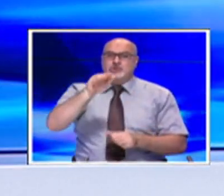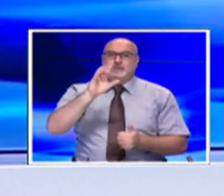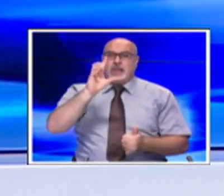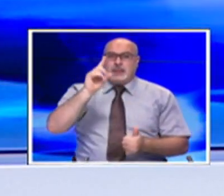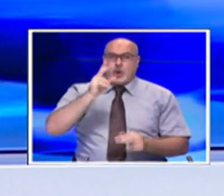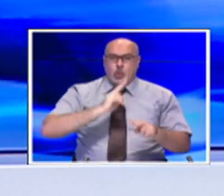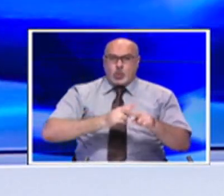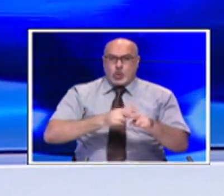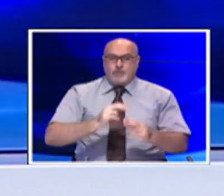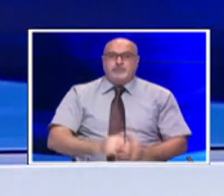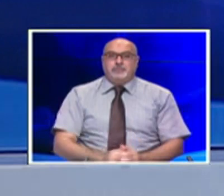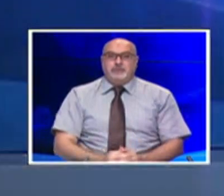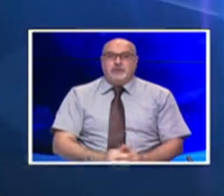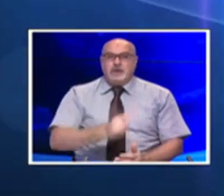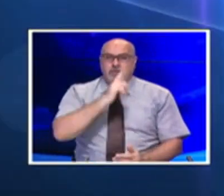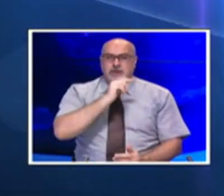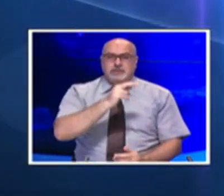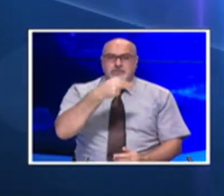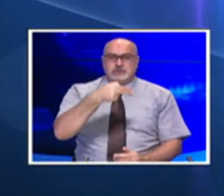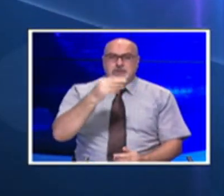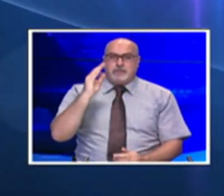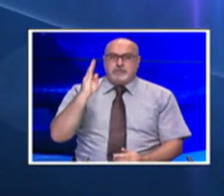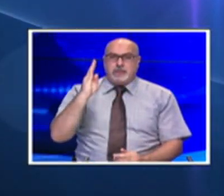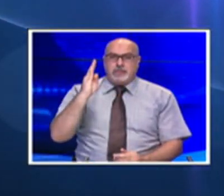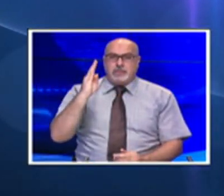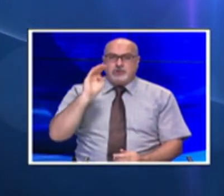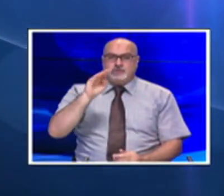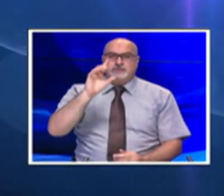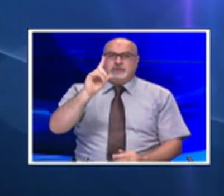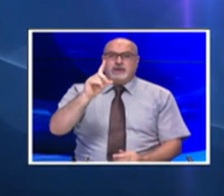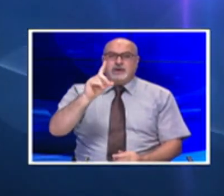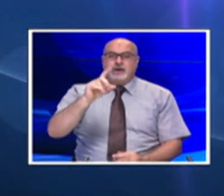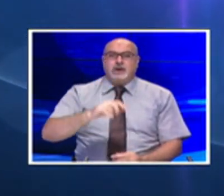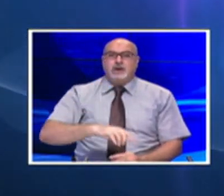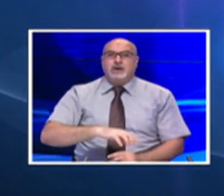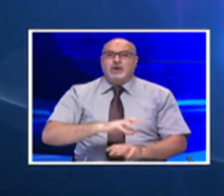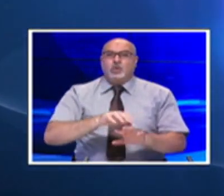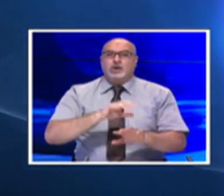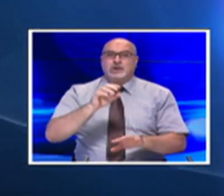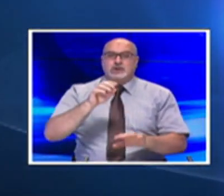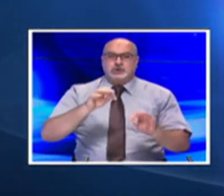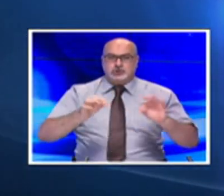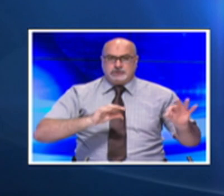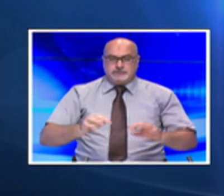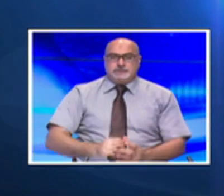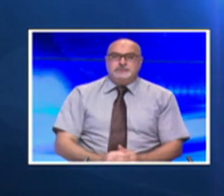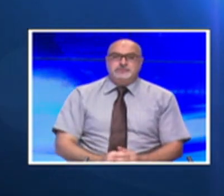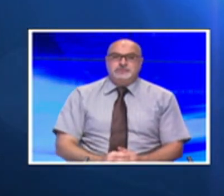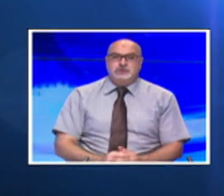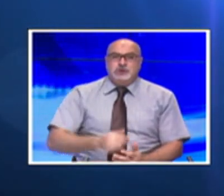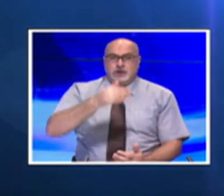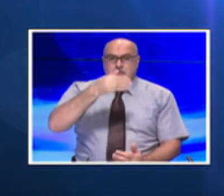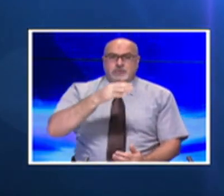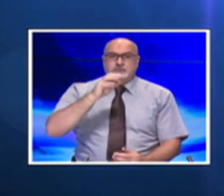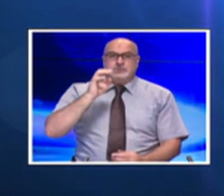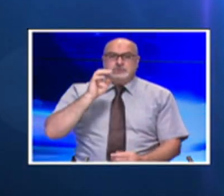الآتية أسماؤهم: السيدة نادية نابي رئيسة دائرة ولاد عبد القادر بولاية شلف،